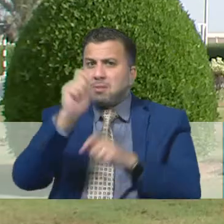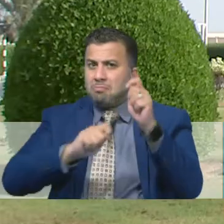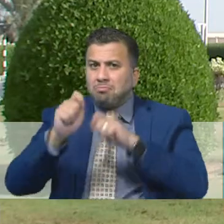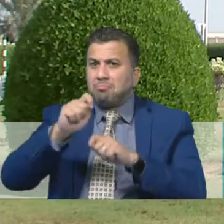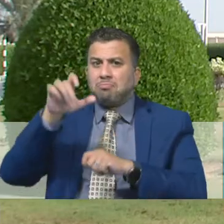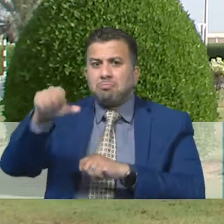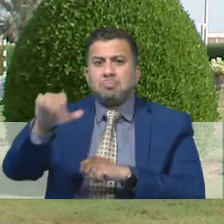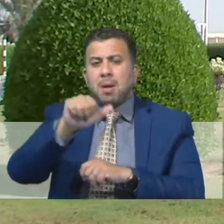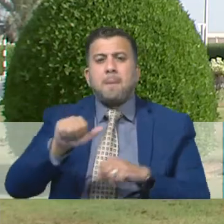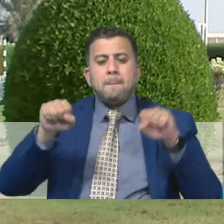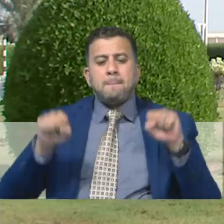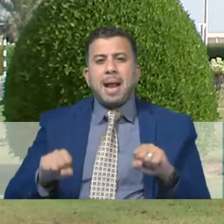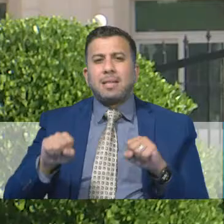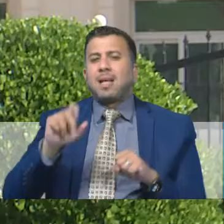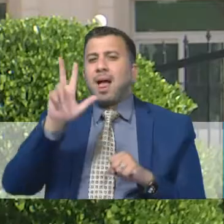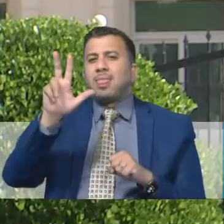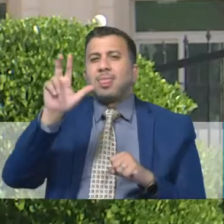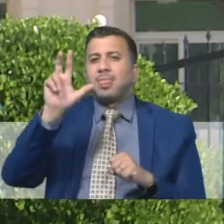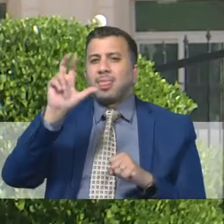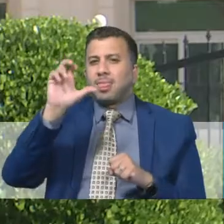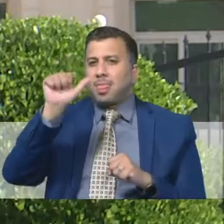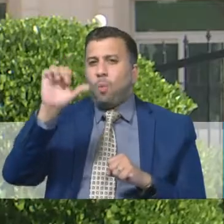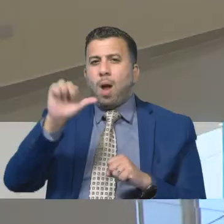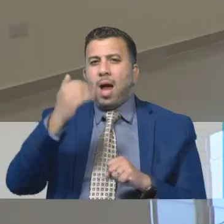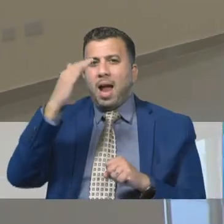ومجالس الضواحي المنتشرة في الإمارة.